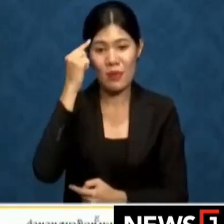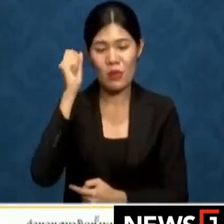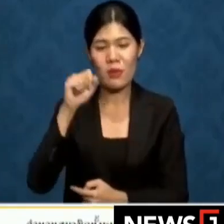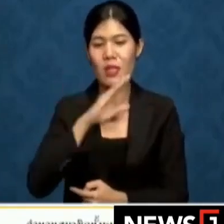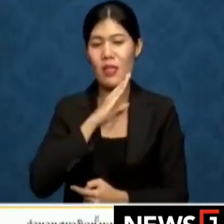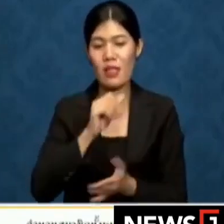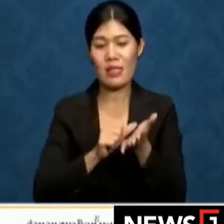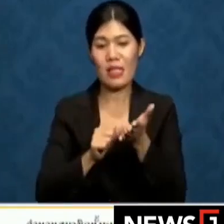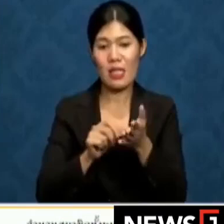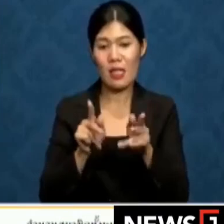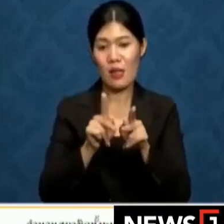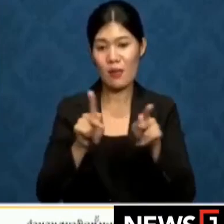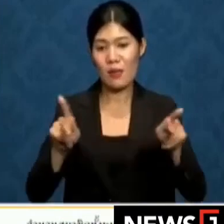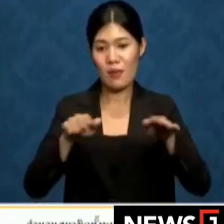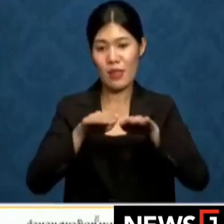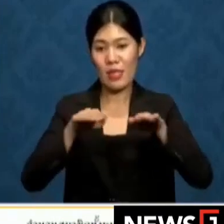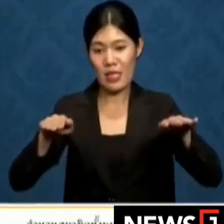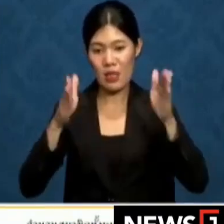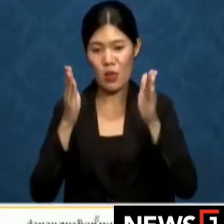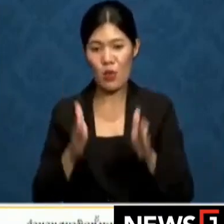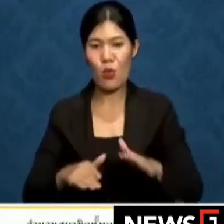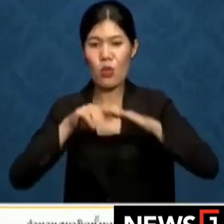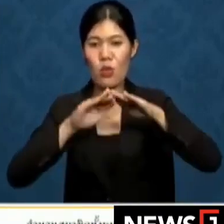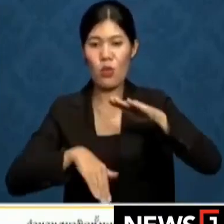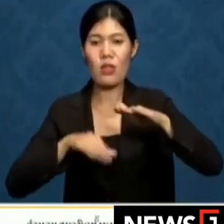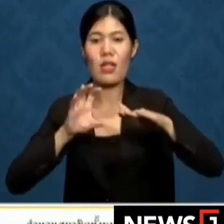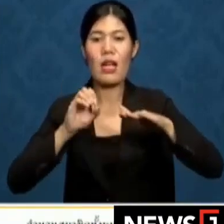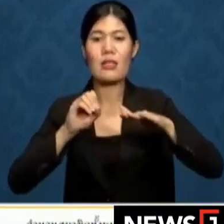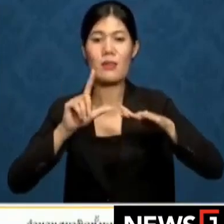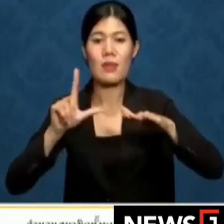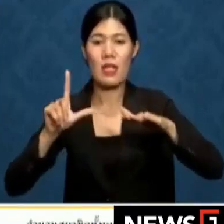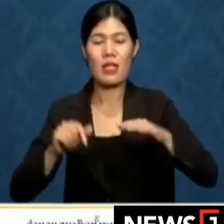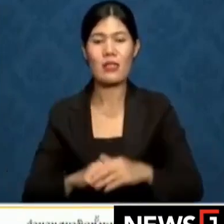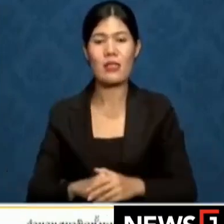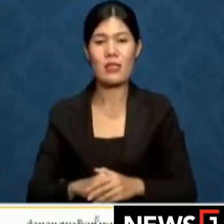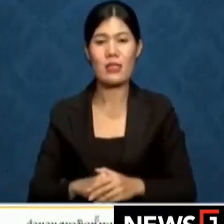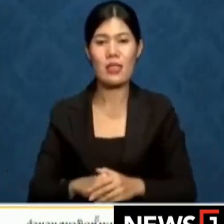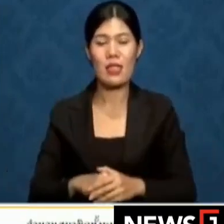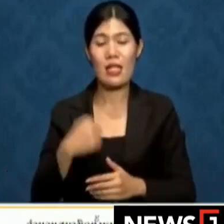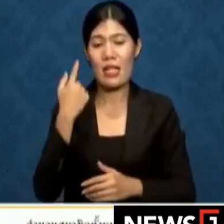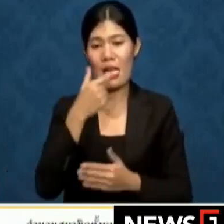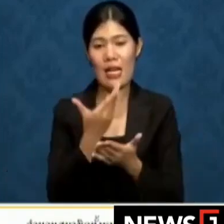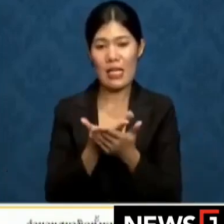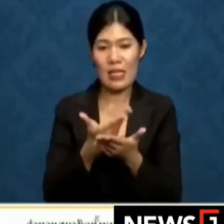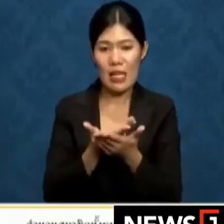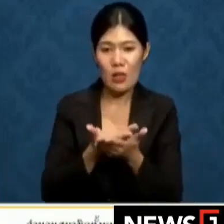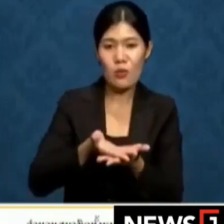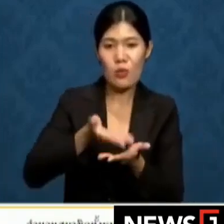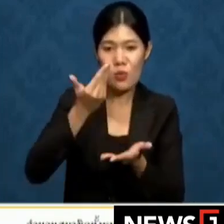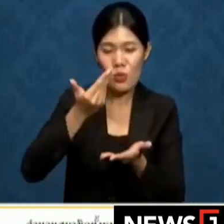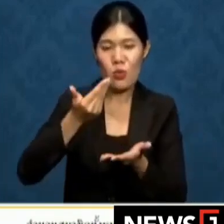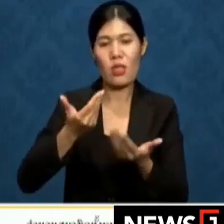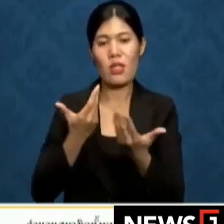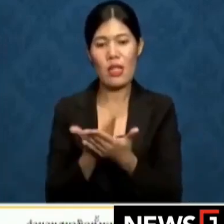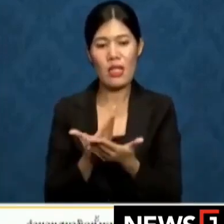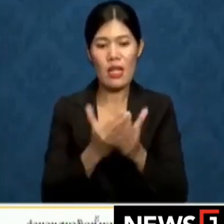โครงการไม่ใช่การไม่รอบคอบแต่เป็นการคิดนอกกรอบเป็นโครงการให้คน 50ล้านคนเนี่ยมาลงทะเบียนกับ